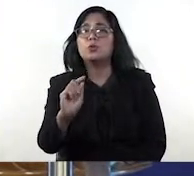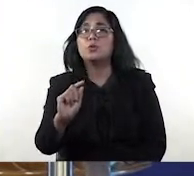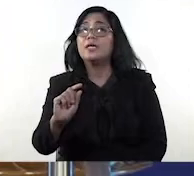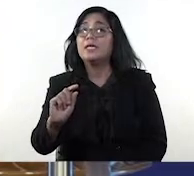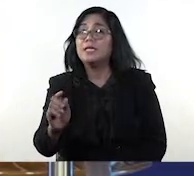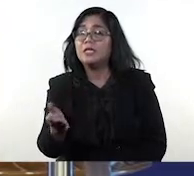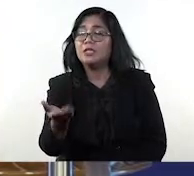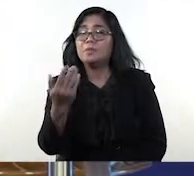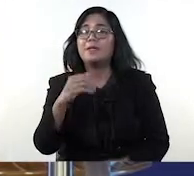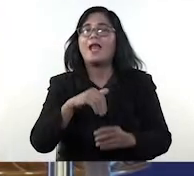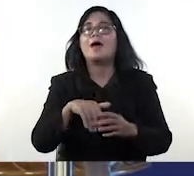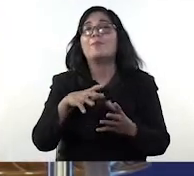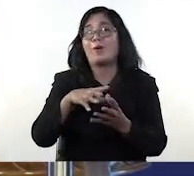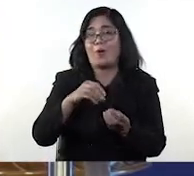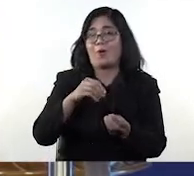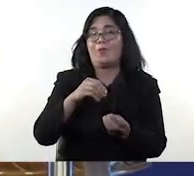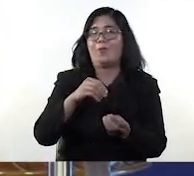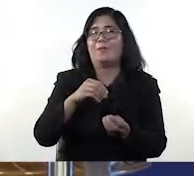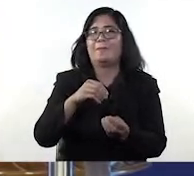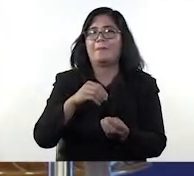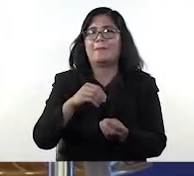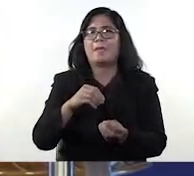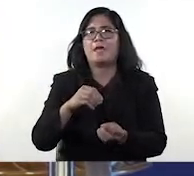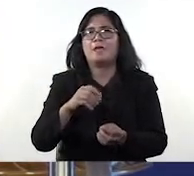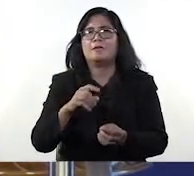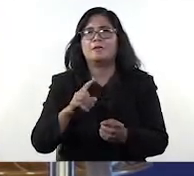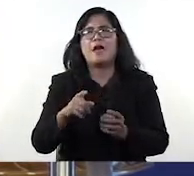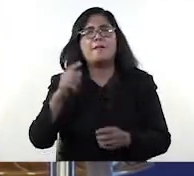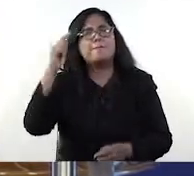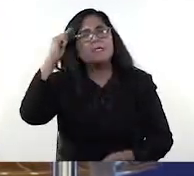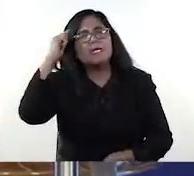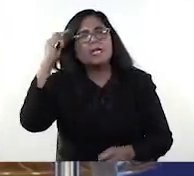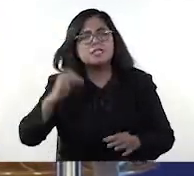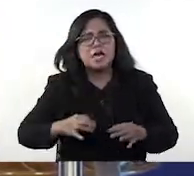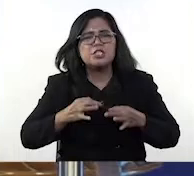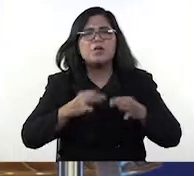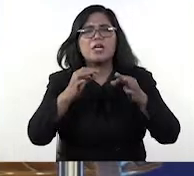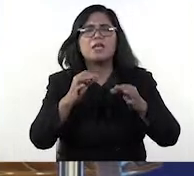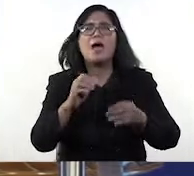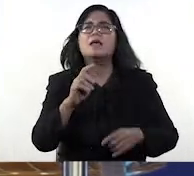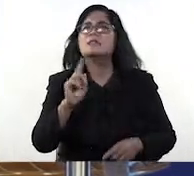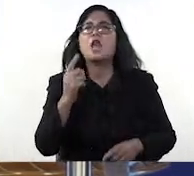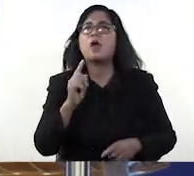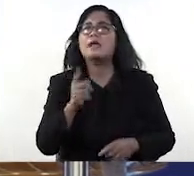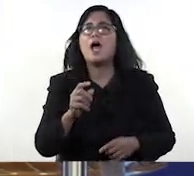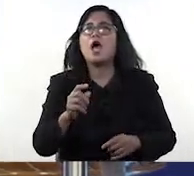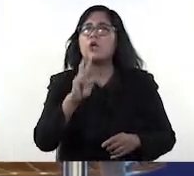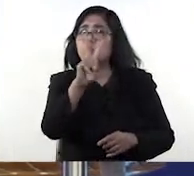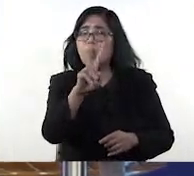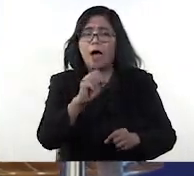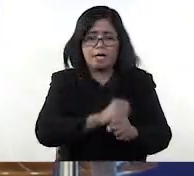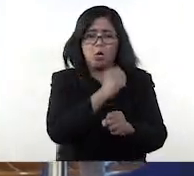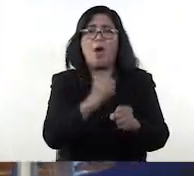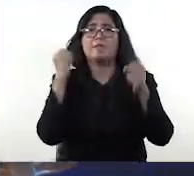Hai untuk hidup dalam ruang di dalam pikiran kita lam jiwa kita selalu ada dua kekuatan